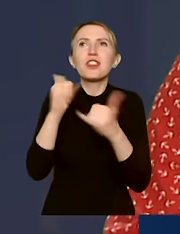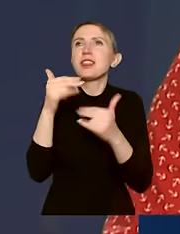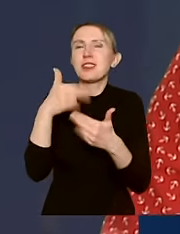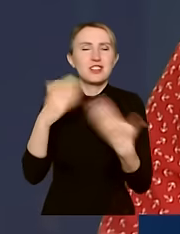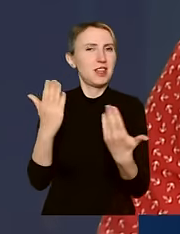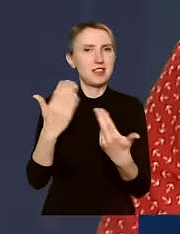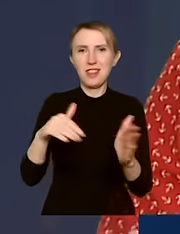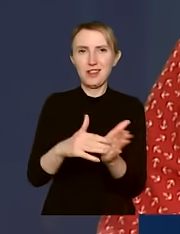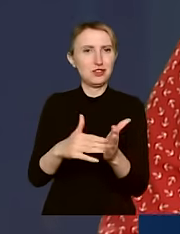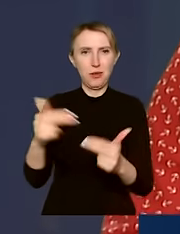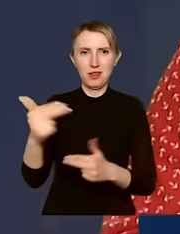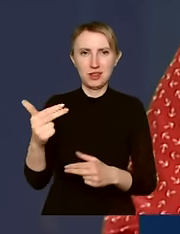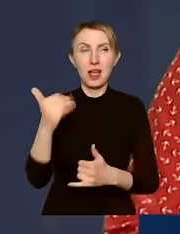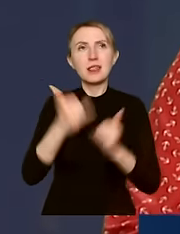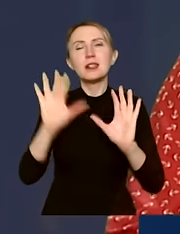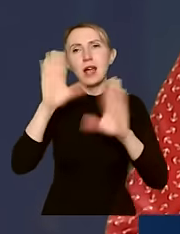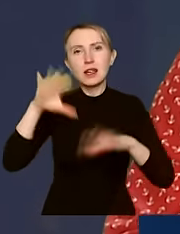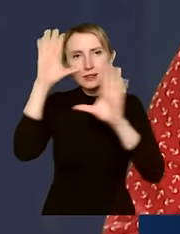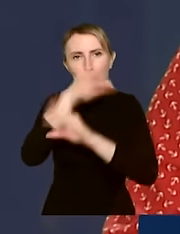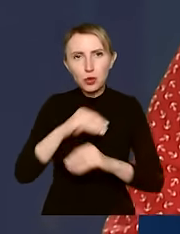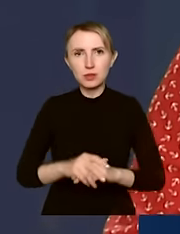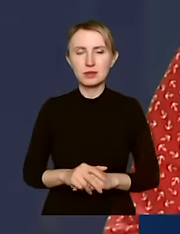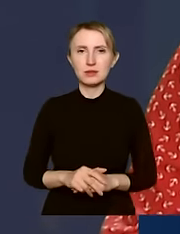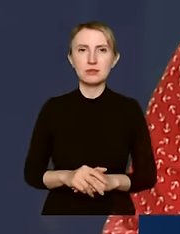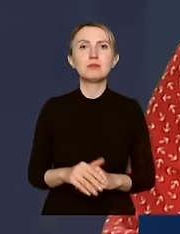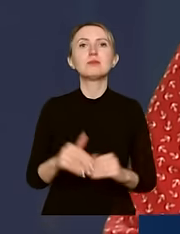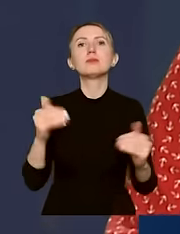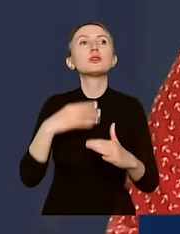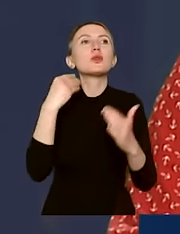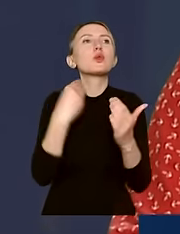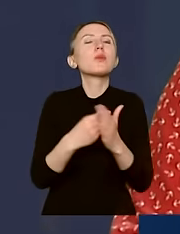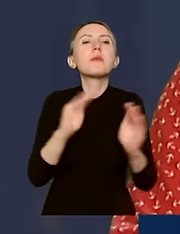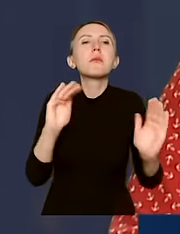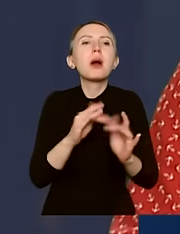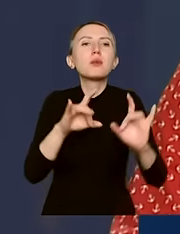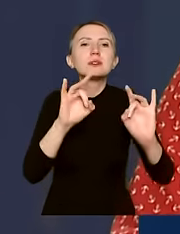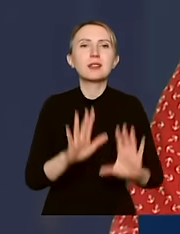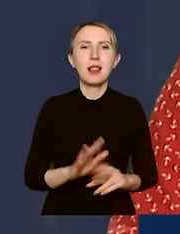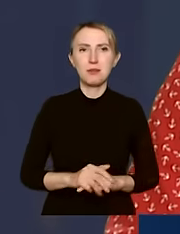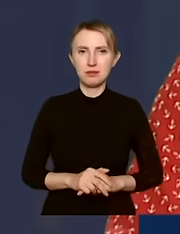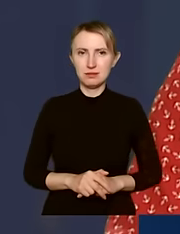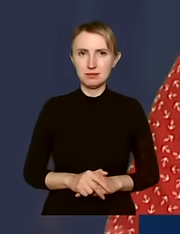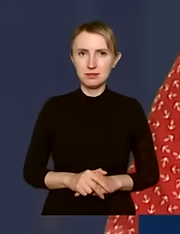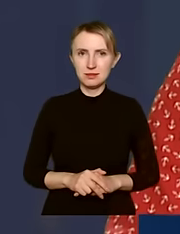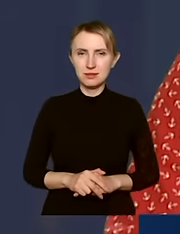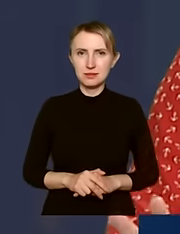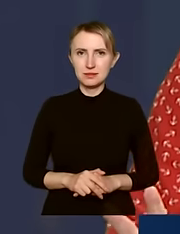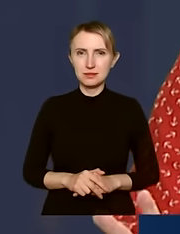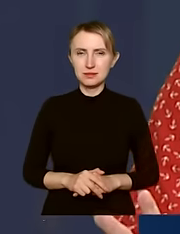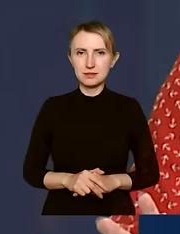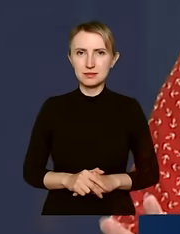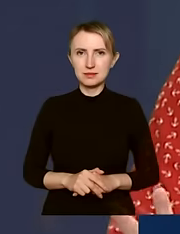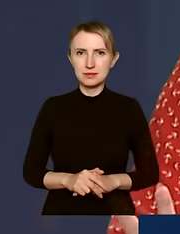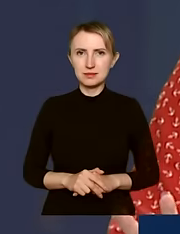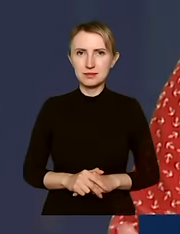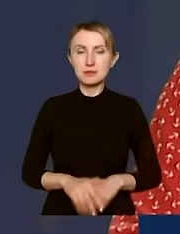tygodnia. Jeżeli nawet czegoś zapomnimy spożywczego, jesteśmy w stanie to kupić w jakimś sklepie osiedlowym. I naprawdę no